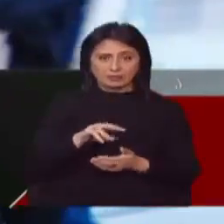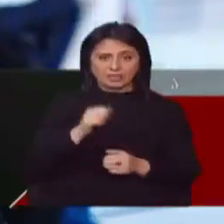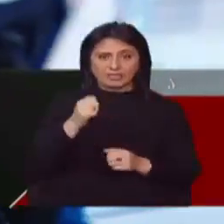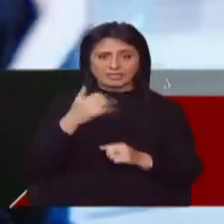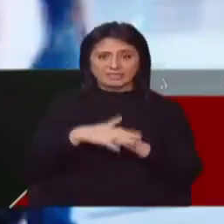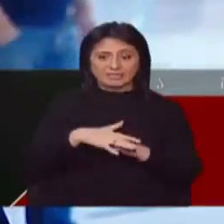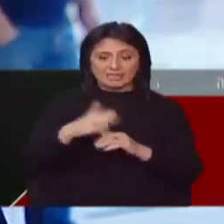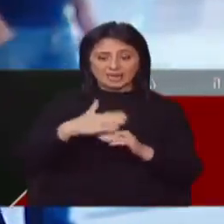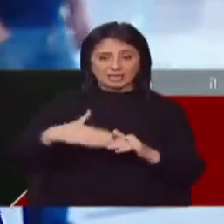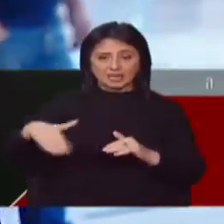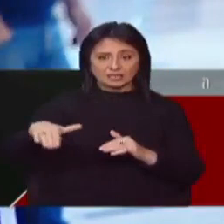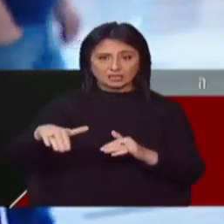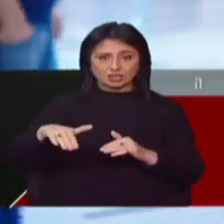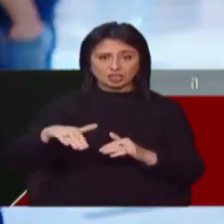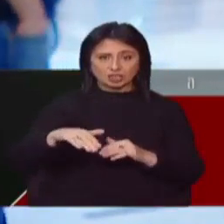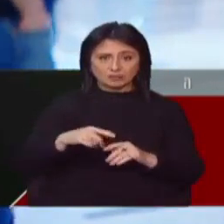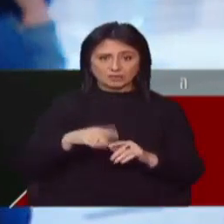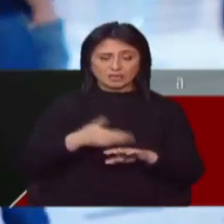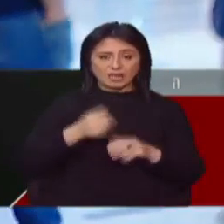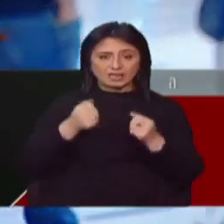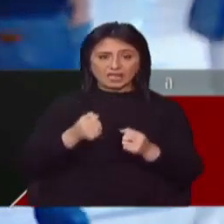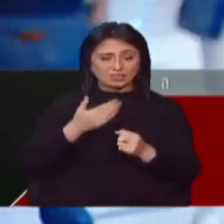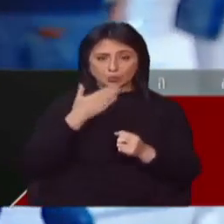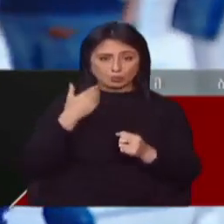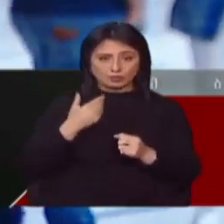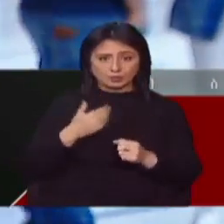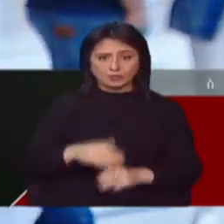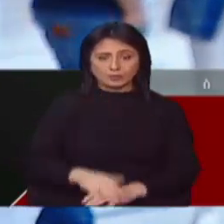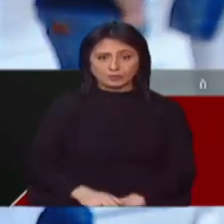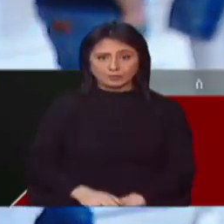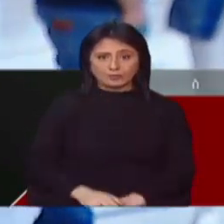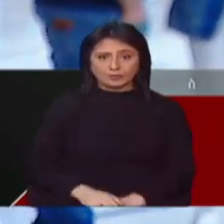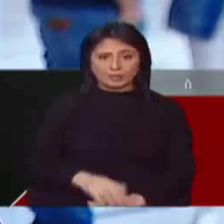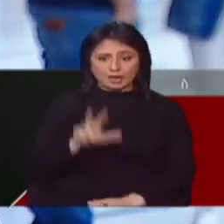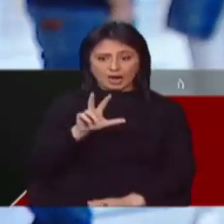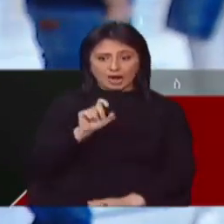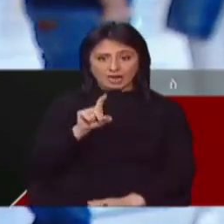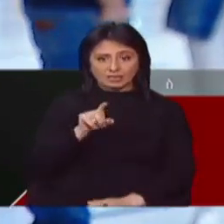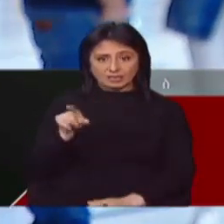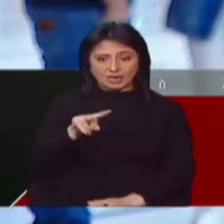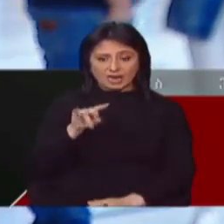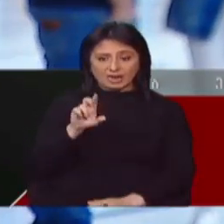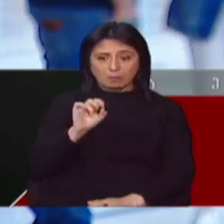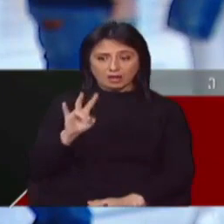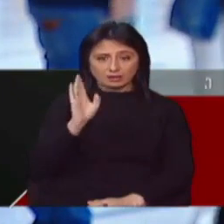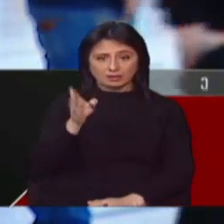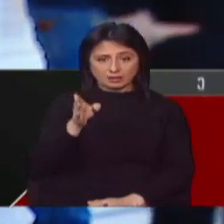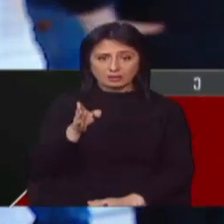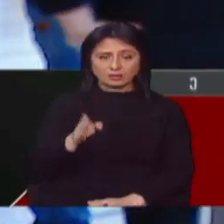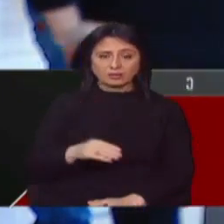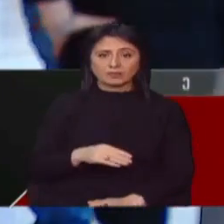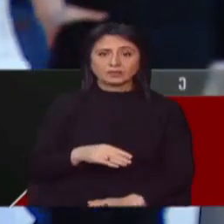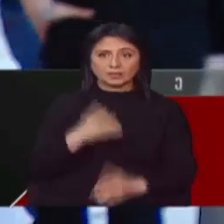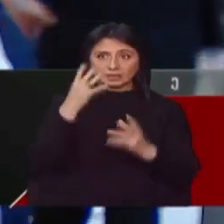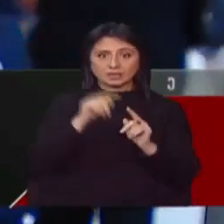ცენტრში, ცენტრალურ ნაწილში, ეს ზამანის დაძაბული სიტუაცია არ არის. აი ღაზისკენ და ლიბანისკენ, იქ